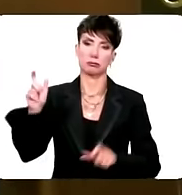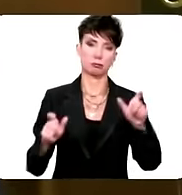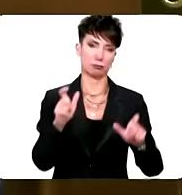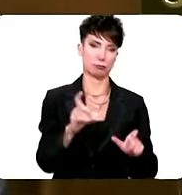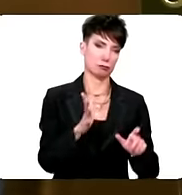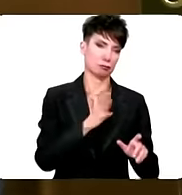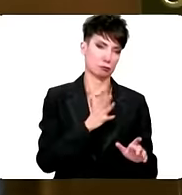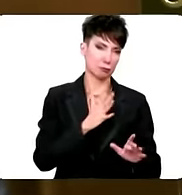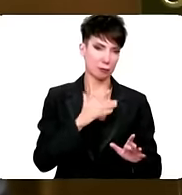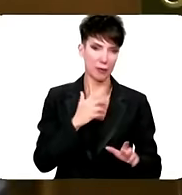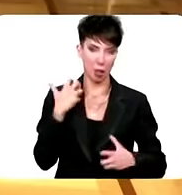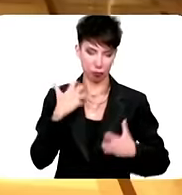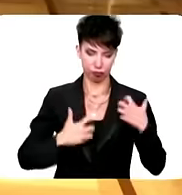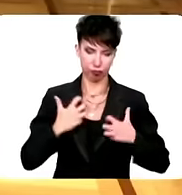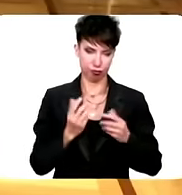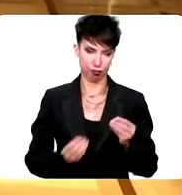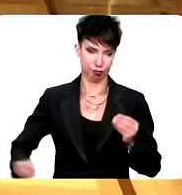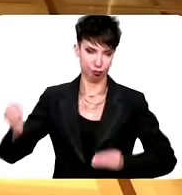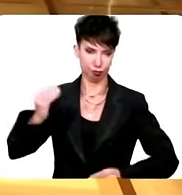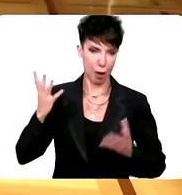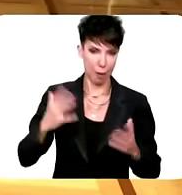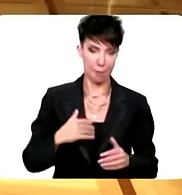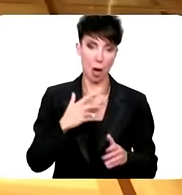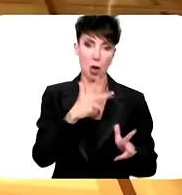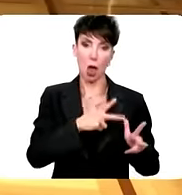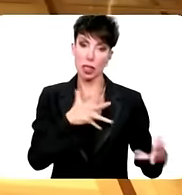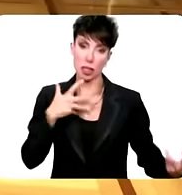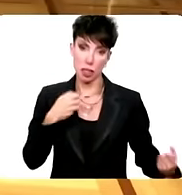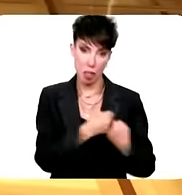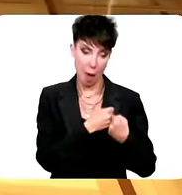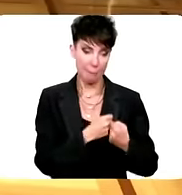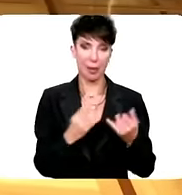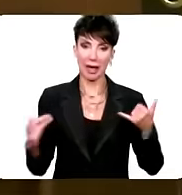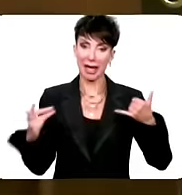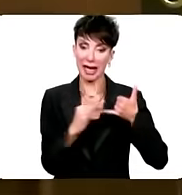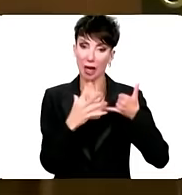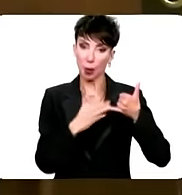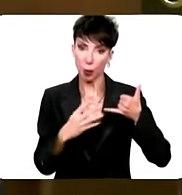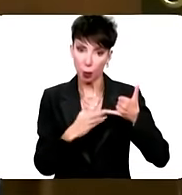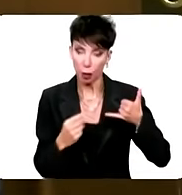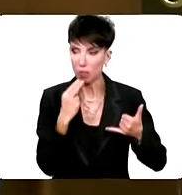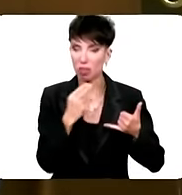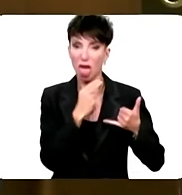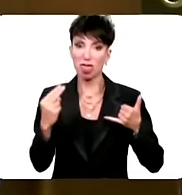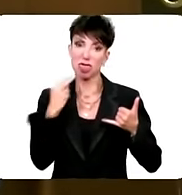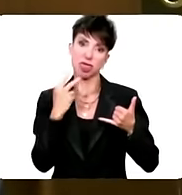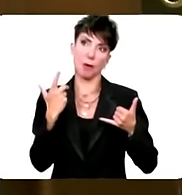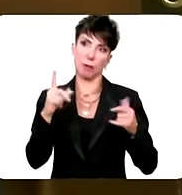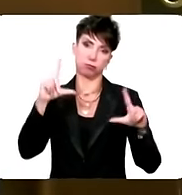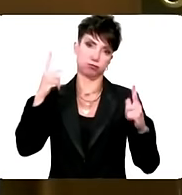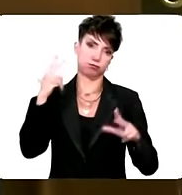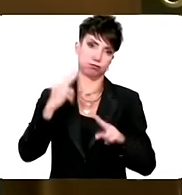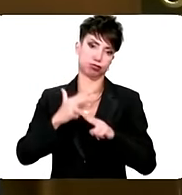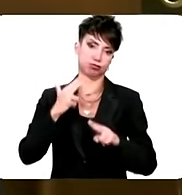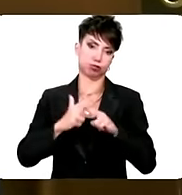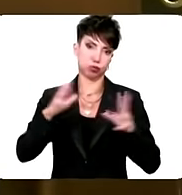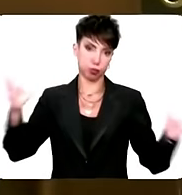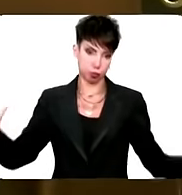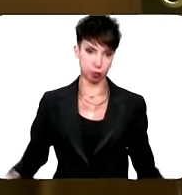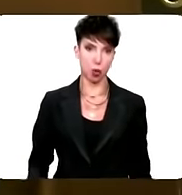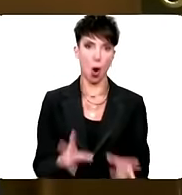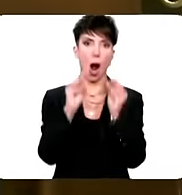προεκλογικής περίοδου και νωρίτερα. Τέμπη, υποκλοπές, θέματα δημοκρατίας, και τα βάζω ουσιαστικά μαζί για να μου πείτε αν κάποια από